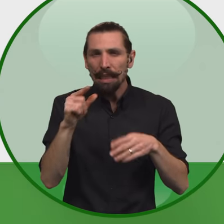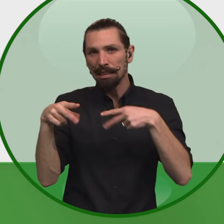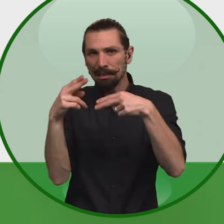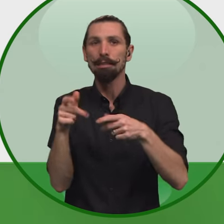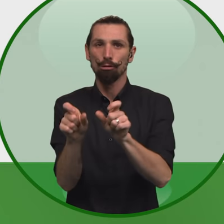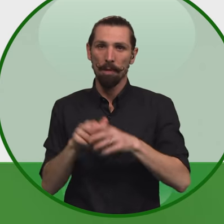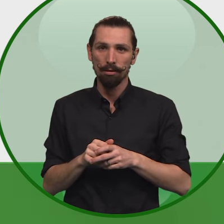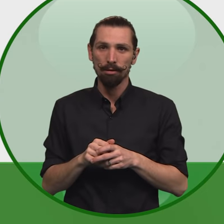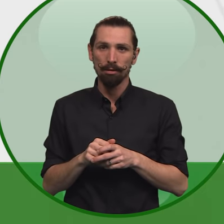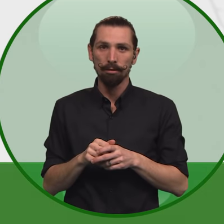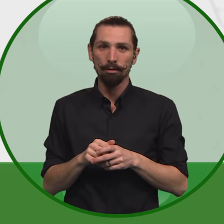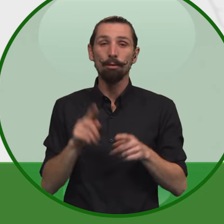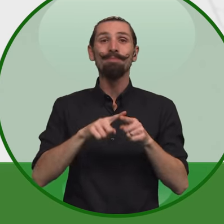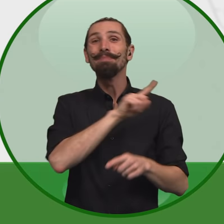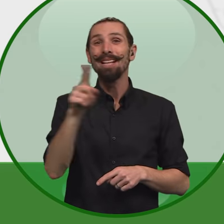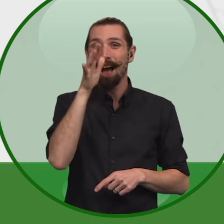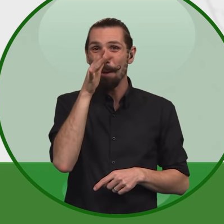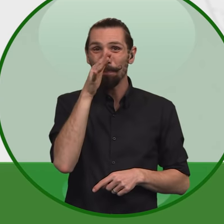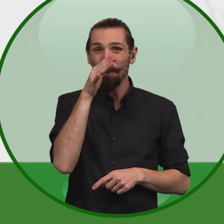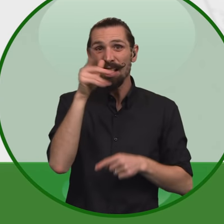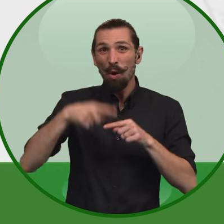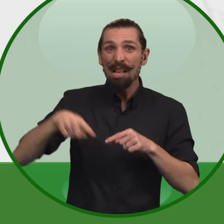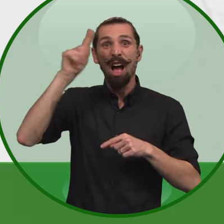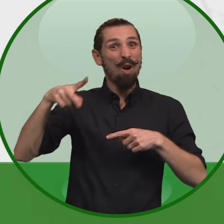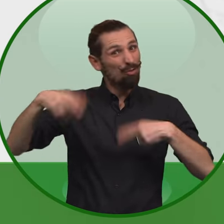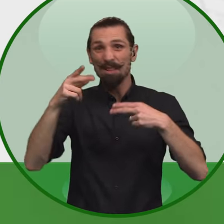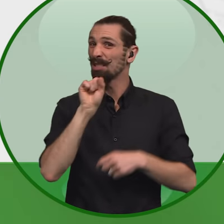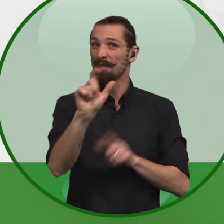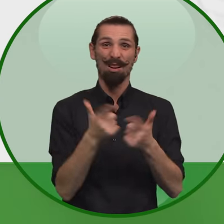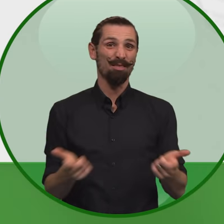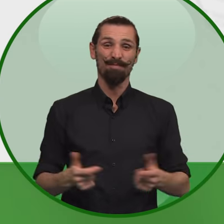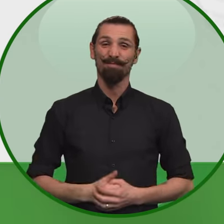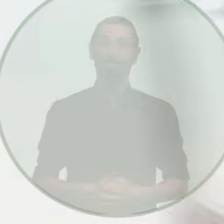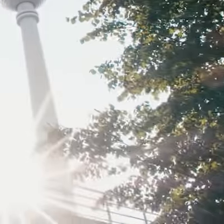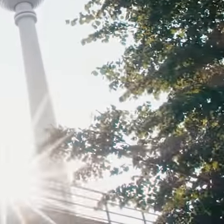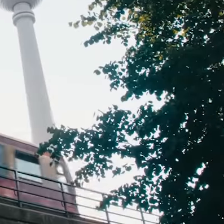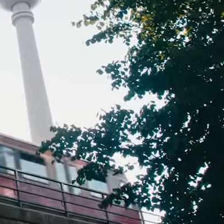gesperrt. Zwischen Blankenfelde und Marlow fahren bis April kommenden Jahres keine S-Bahn.